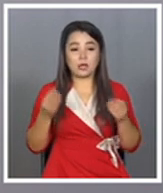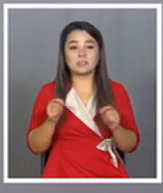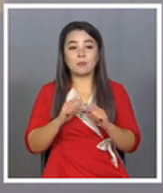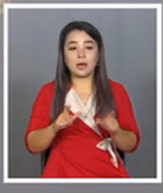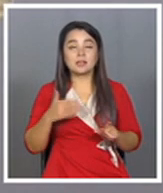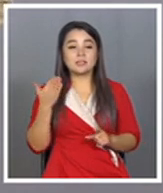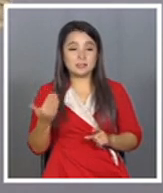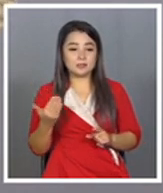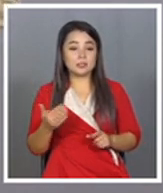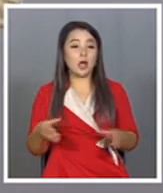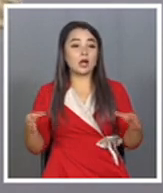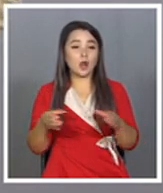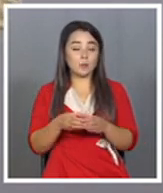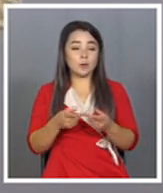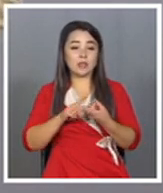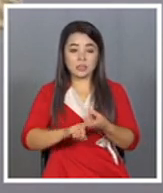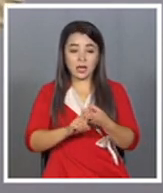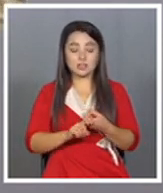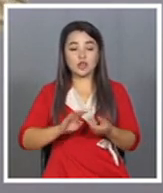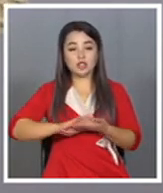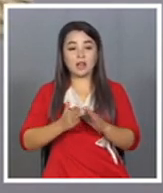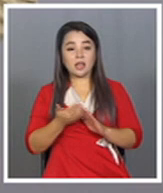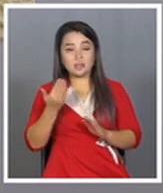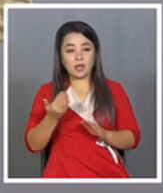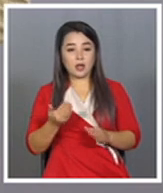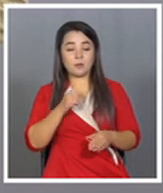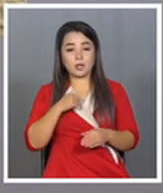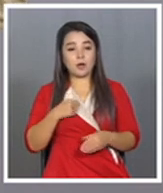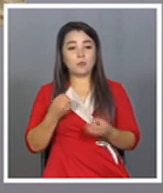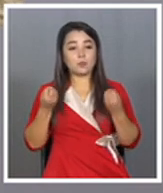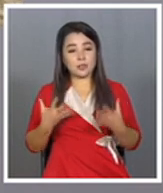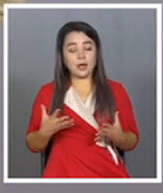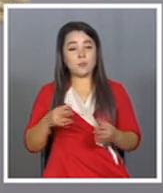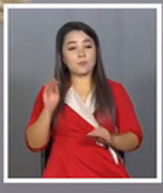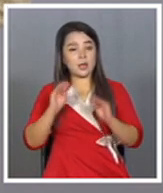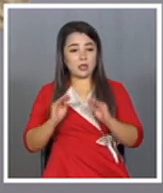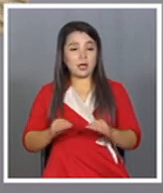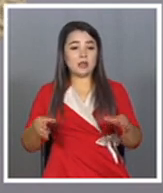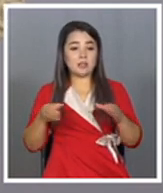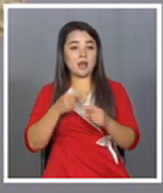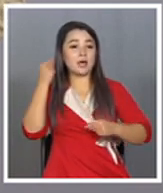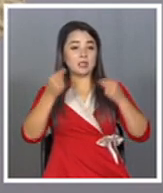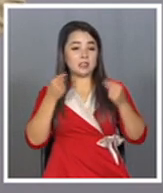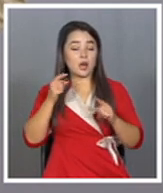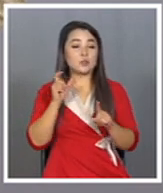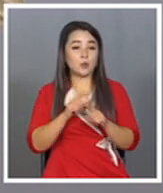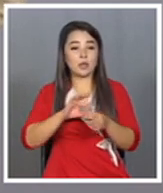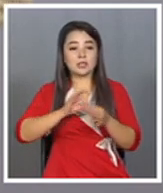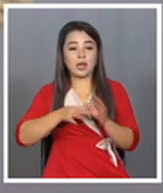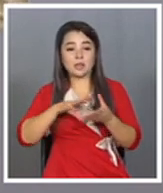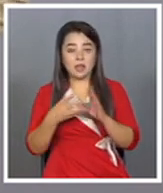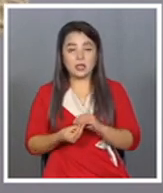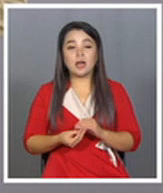сіз коммуникативтік жағдаятқа сай, көркем бейнелеуіш, экспрессивті эмоционалды сөздерді